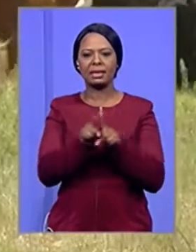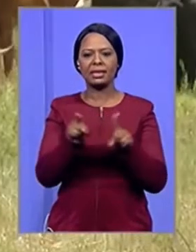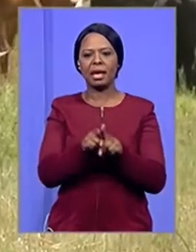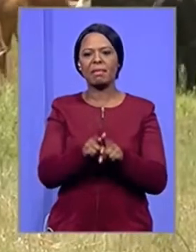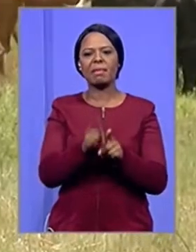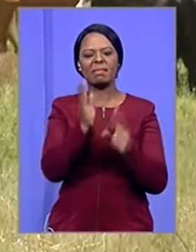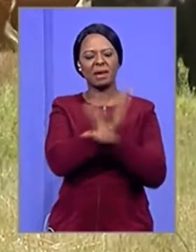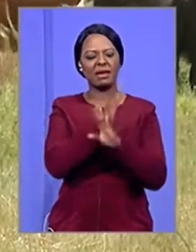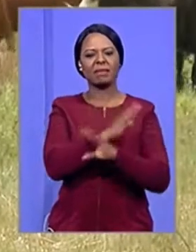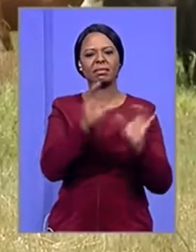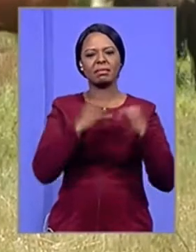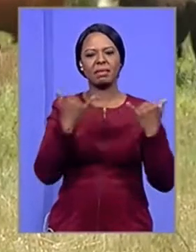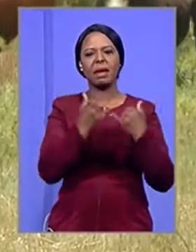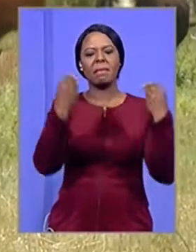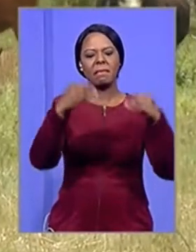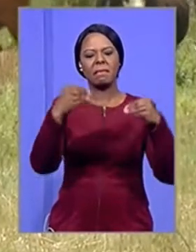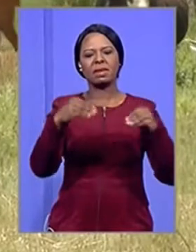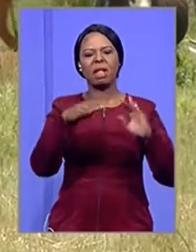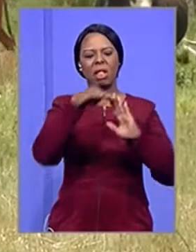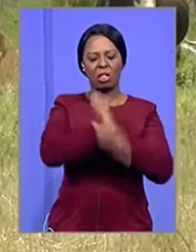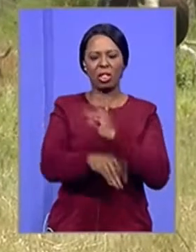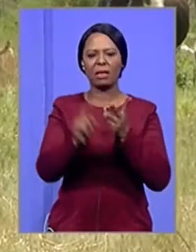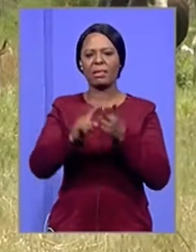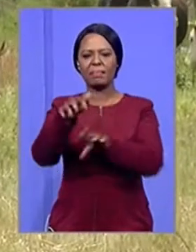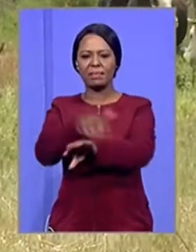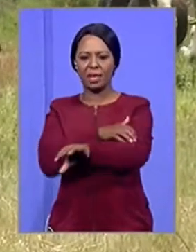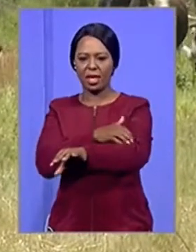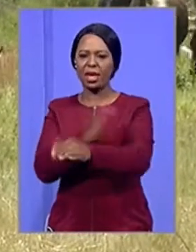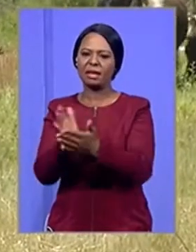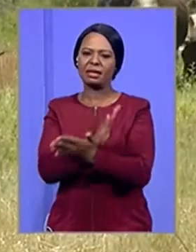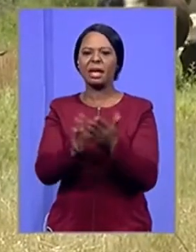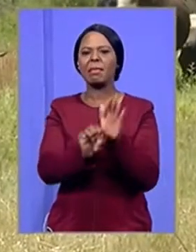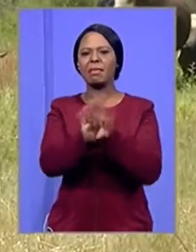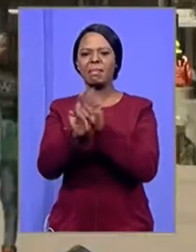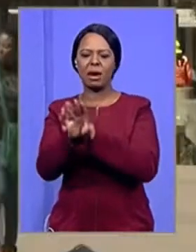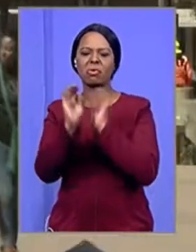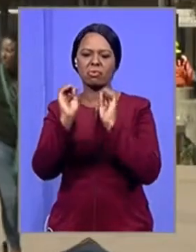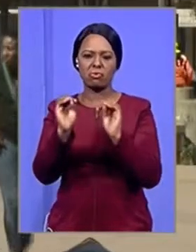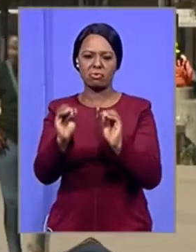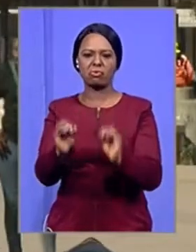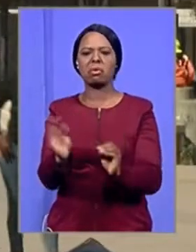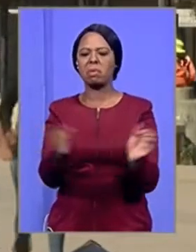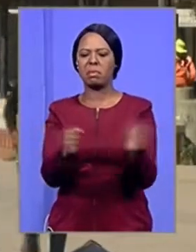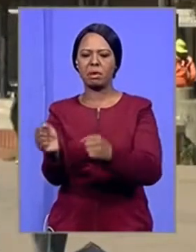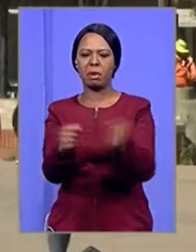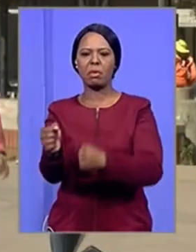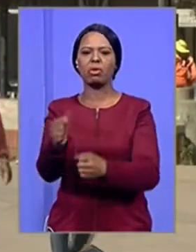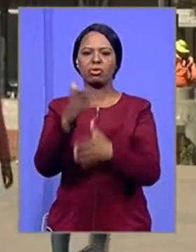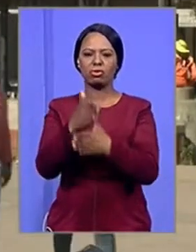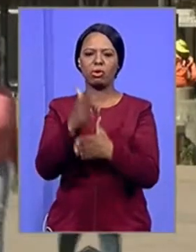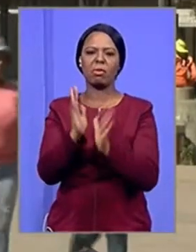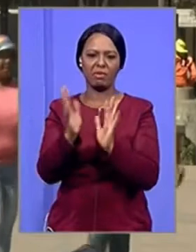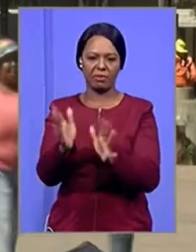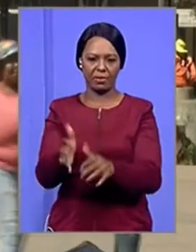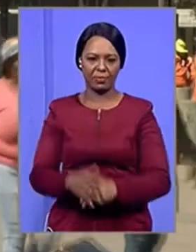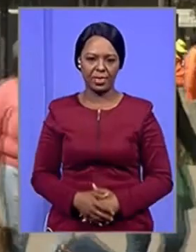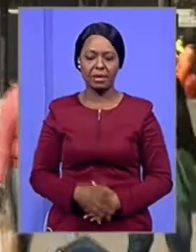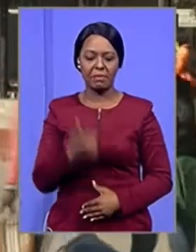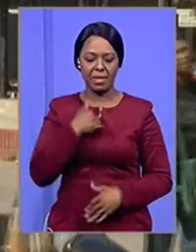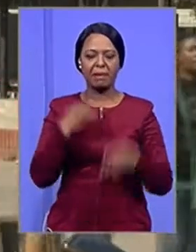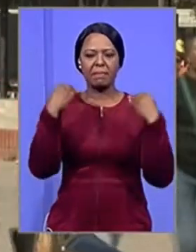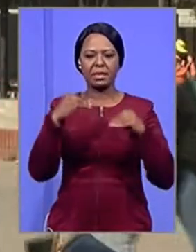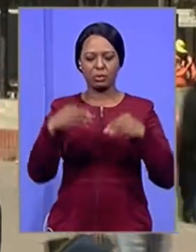ka lehlakoreng le leng lekaleng la temo ho bile le mesebetsi e hlahisitsweng. Motho a ranang business ya dikuku so